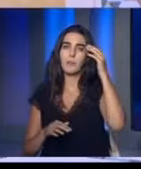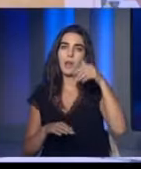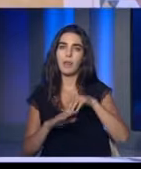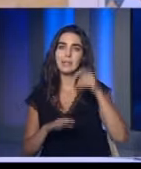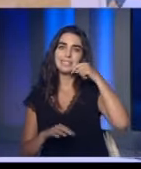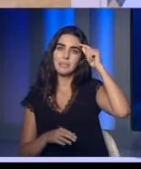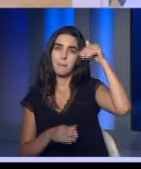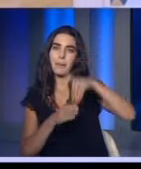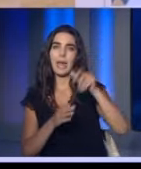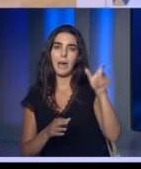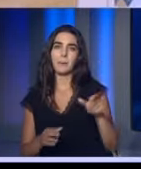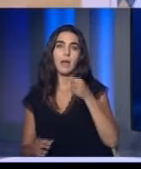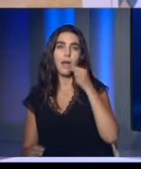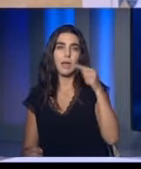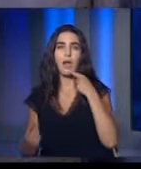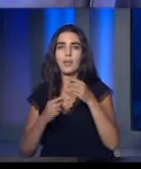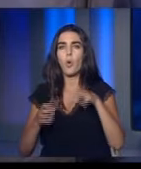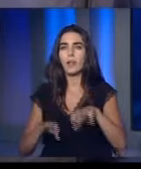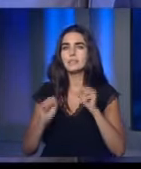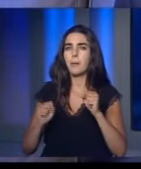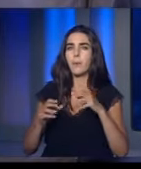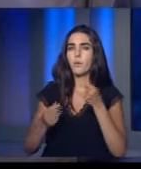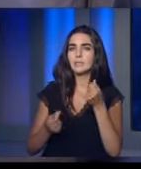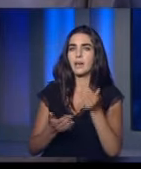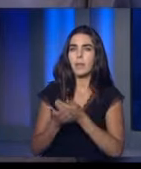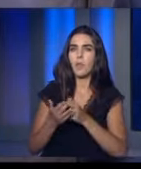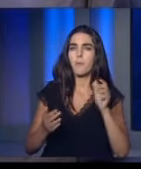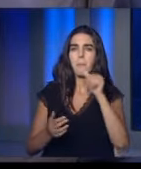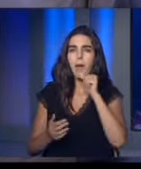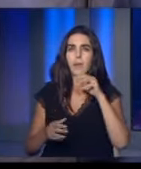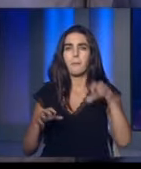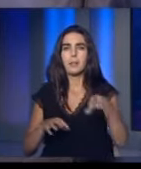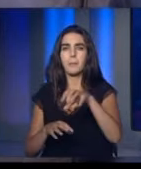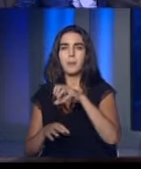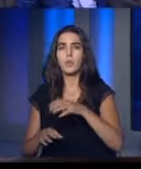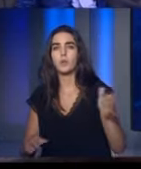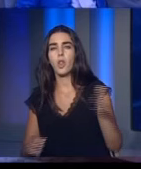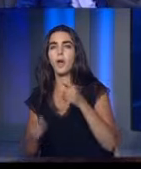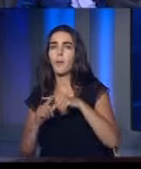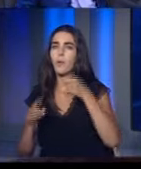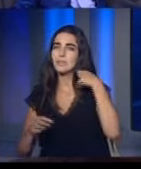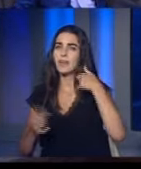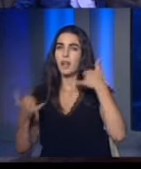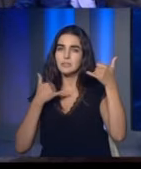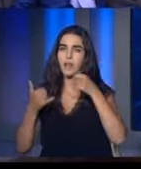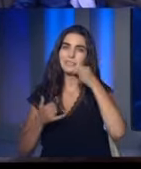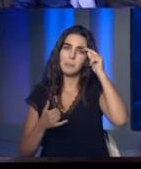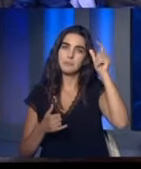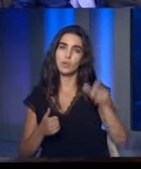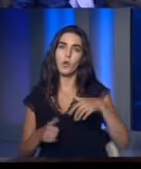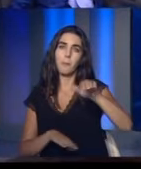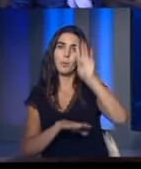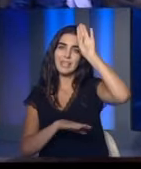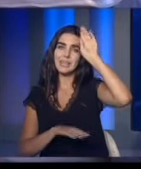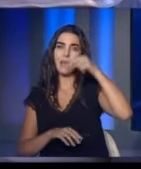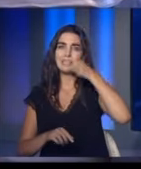الديمقراطي النائب أكرم الشهيب وعرض مجمل الأوضاع، إضافة إلى شؤون إنمائية تخص منطقة علي. كما عقد اجتماعا ضم وزير الاتصالات جوني